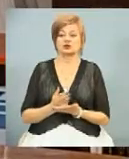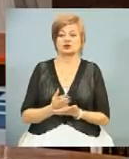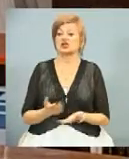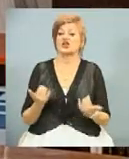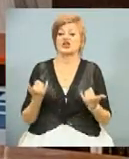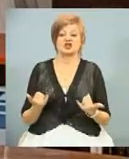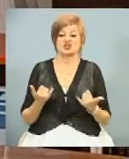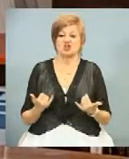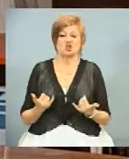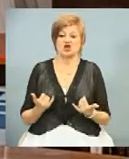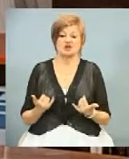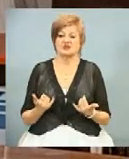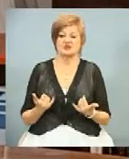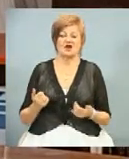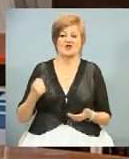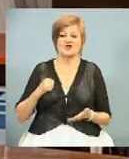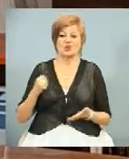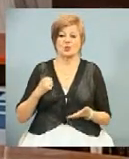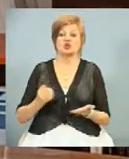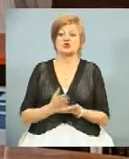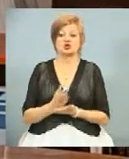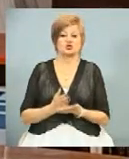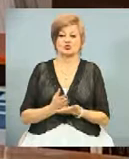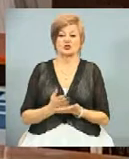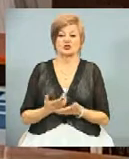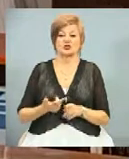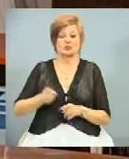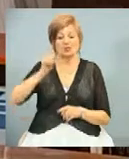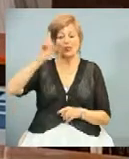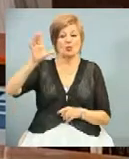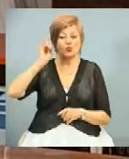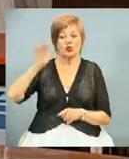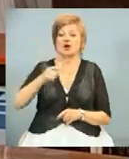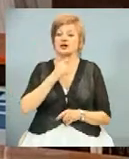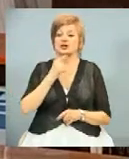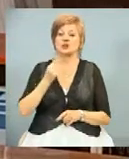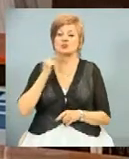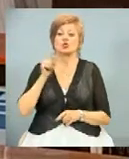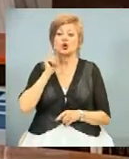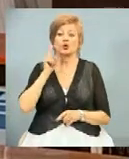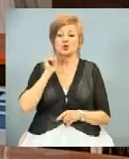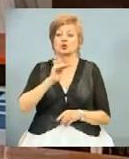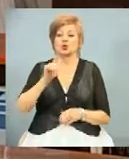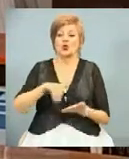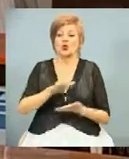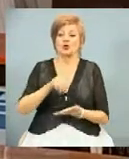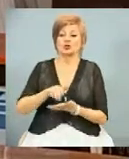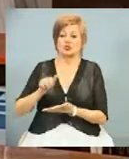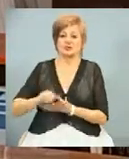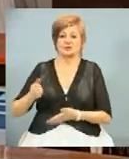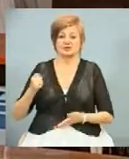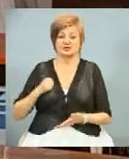зараз військова служба – це не дуже популярно, тому що багато юних людей відмовляються